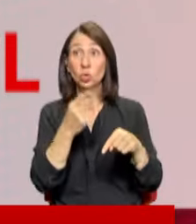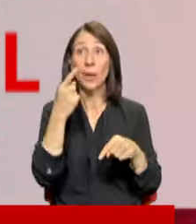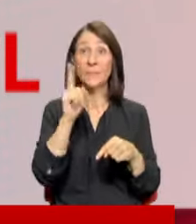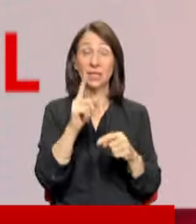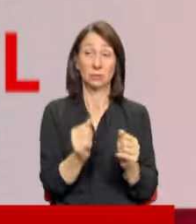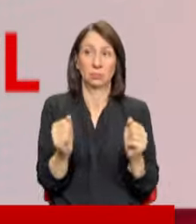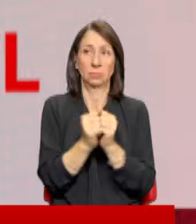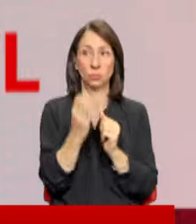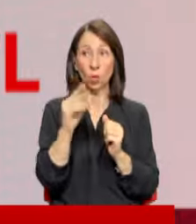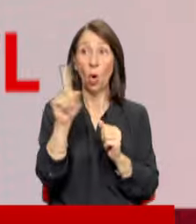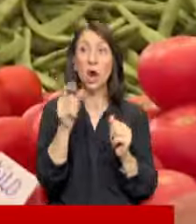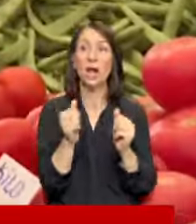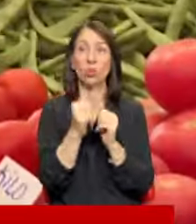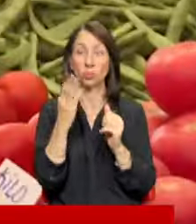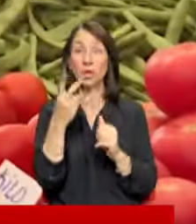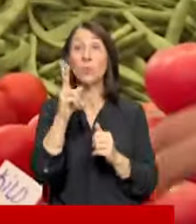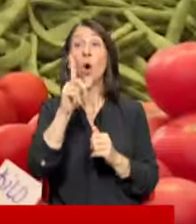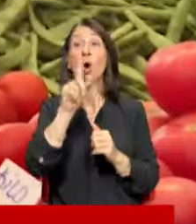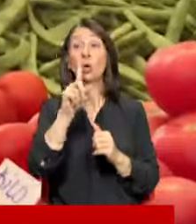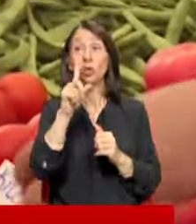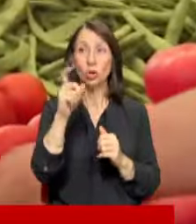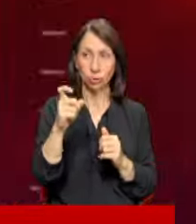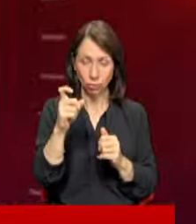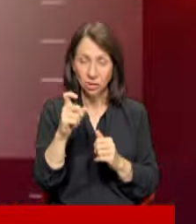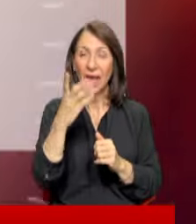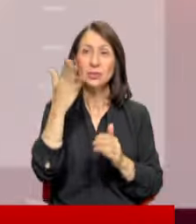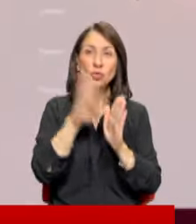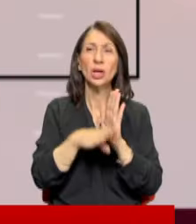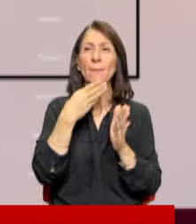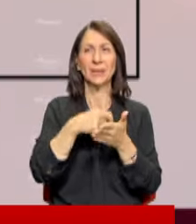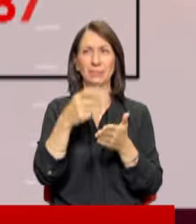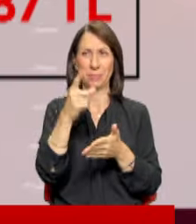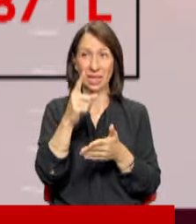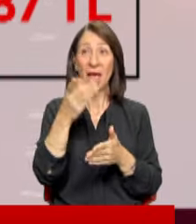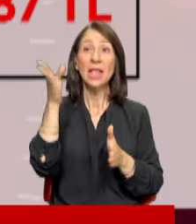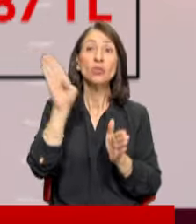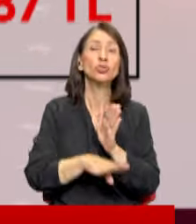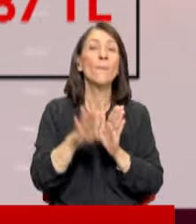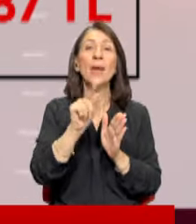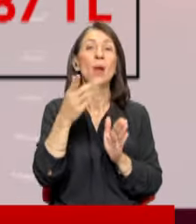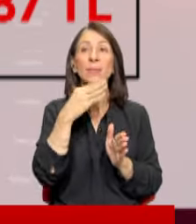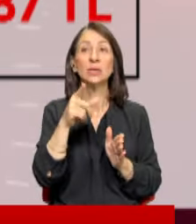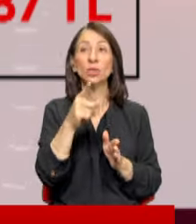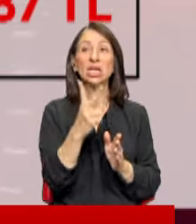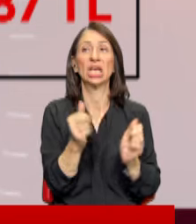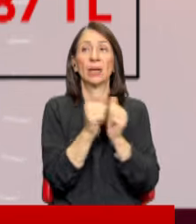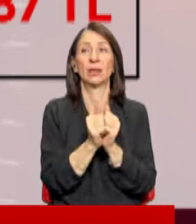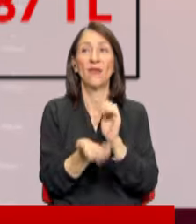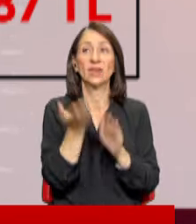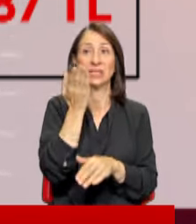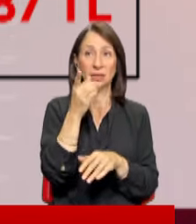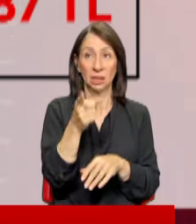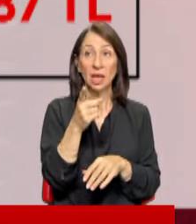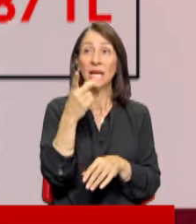1000 kadar artmış 10 katına çıkmış 2019'da en düşük emekli aylığı 1.000 lir iken en düşük memur emeklisi aylığı Bunun iki katından da